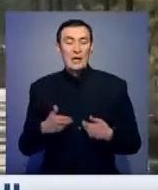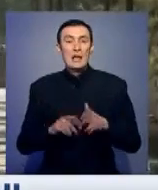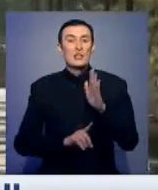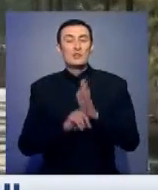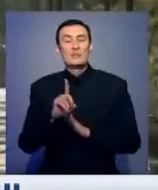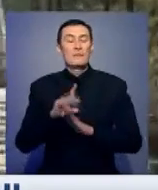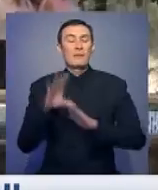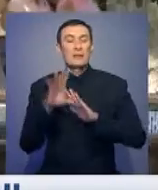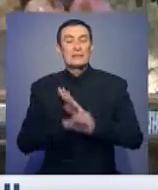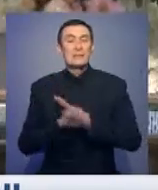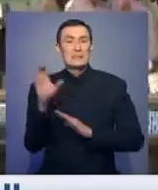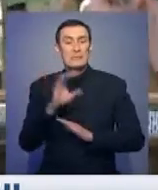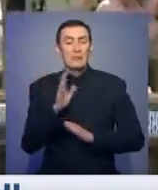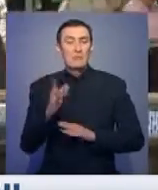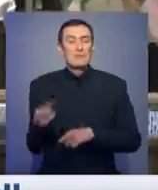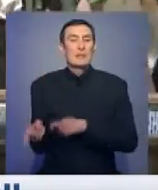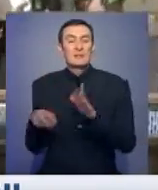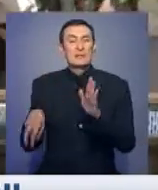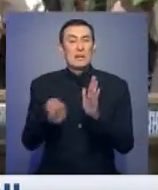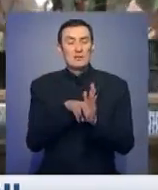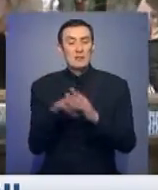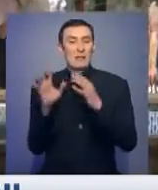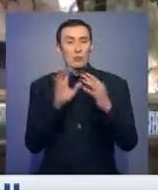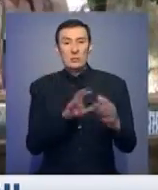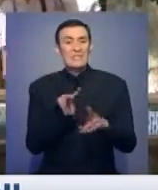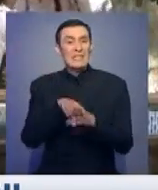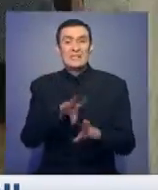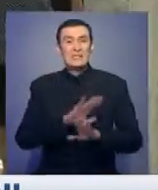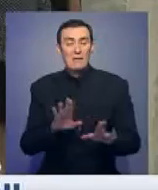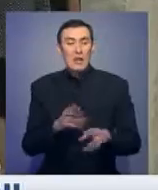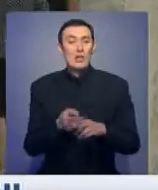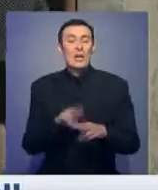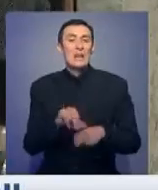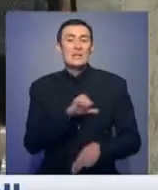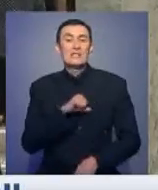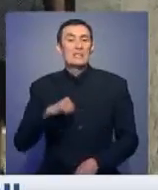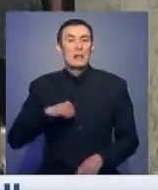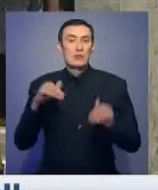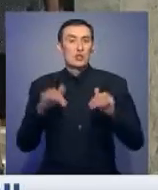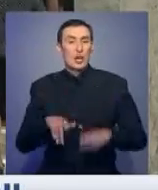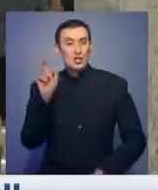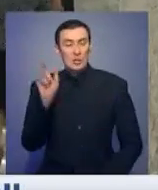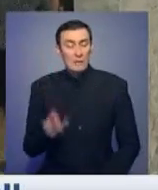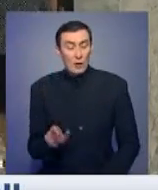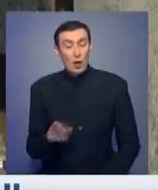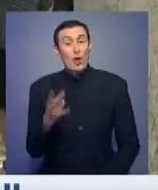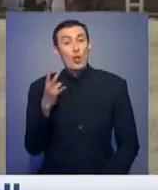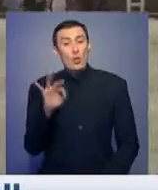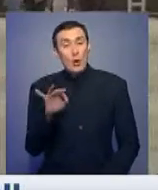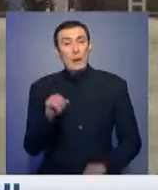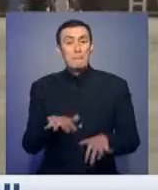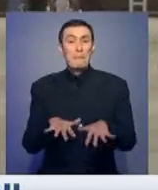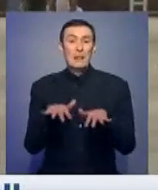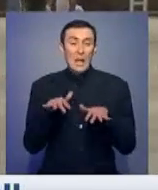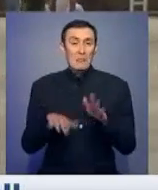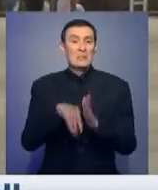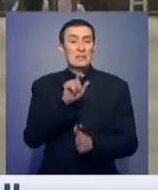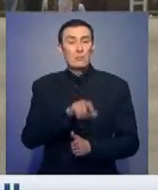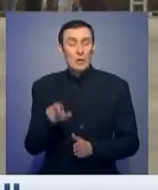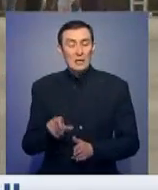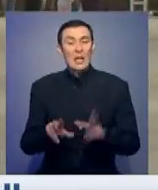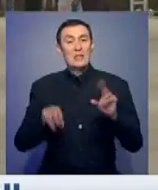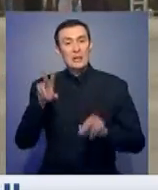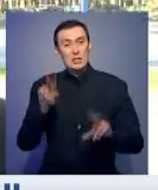сентября. Пересаживаться на общественный транспорт власти не принуждают. Это воля каждого гражданина. Но в парламенте надеются, что жители